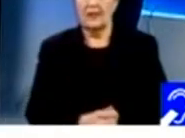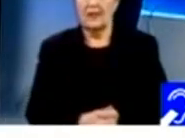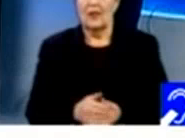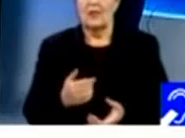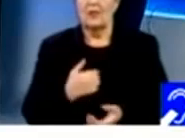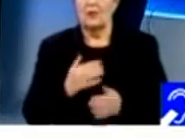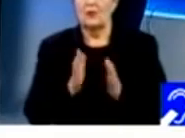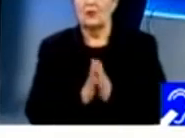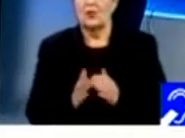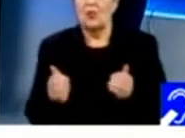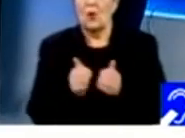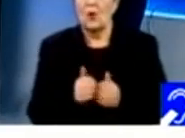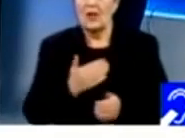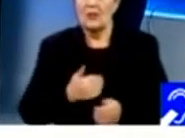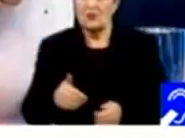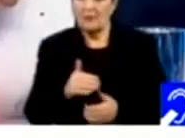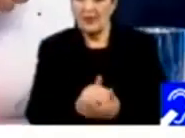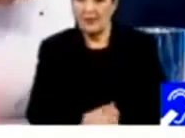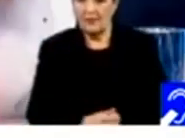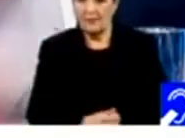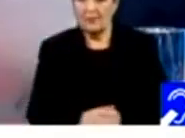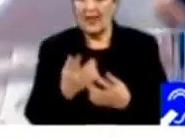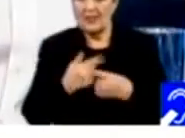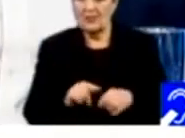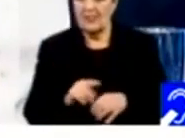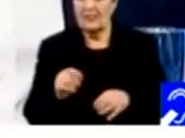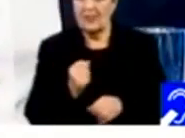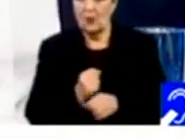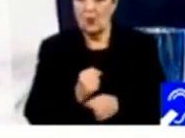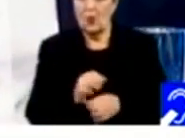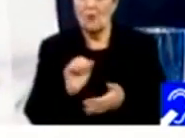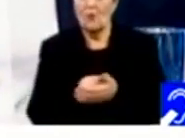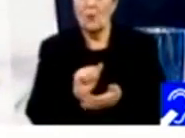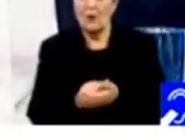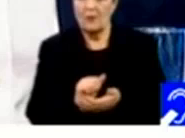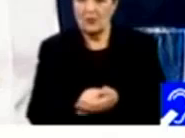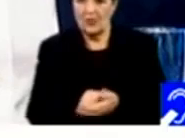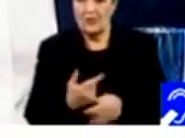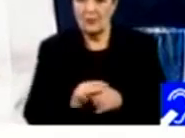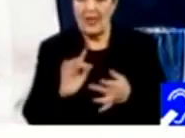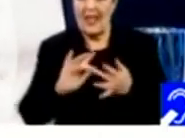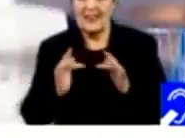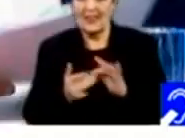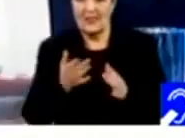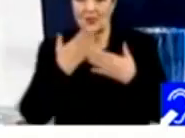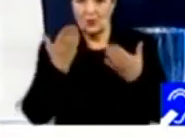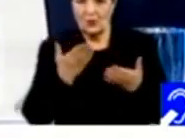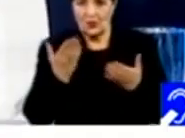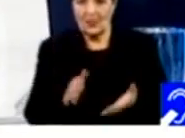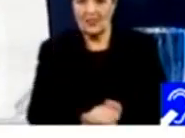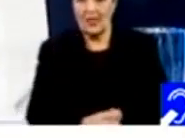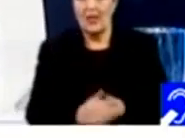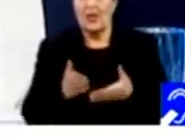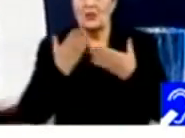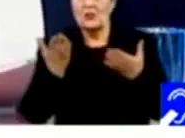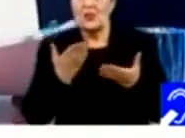solicitat eu sau colegii mei invalidarea legilor. Voi face acest lucru, voi publica toate aceste lucruri pe internet, dar să le citiți fiecare. Citiți, vă rog frumos,